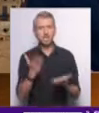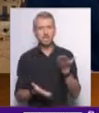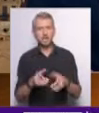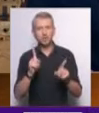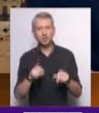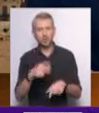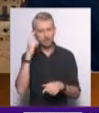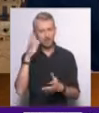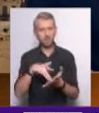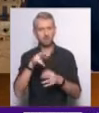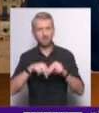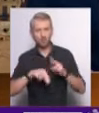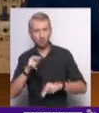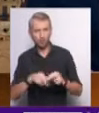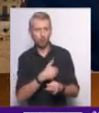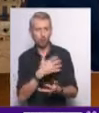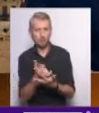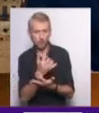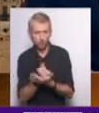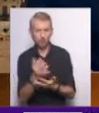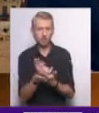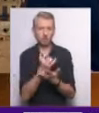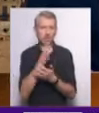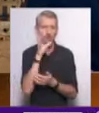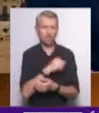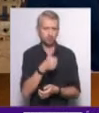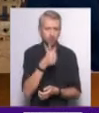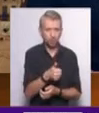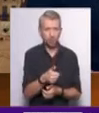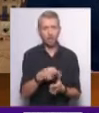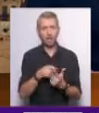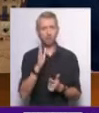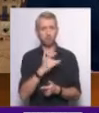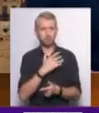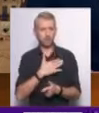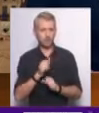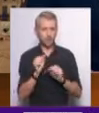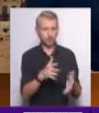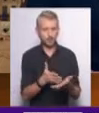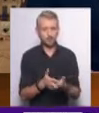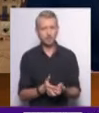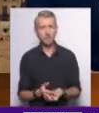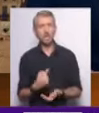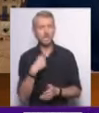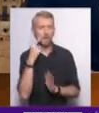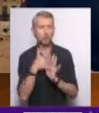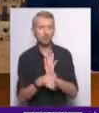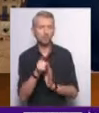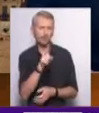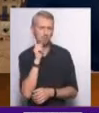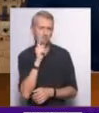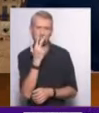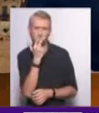навіть Київміськ захочуть заробити, зароблять добре. Або там будуть приватні якісь. Я розумію, що ви молоді, не